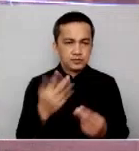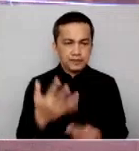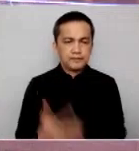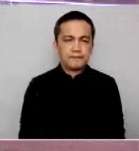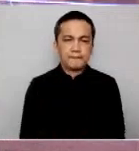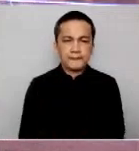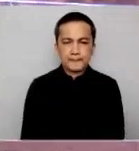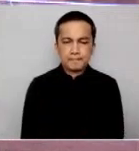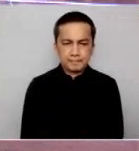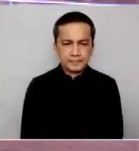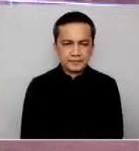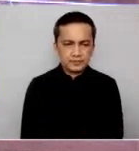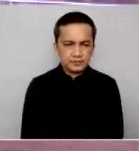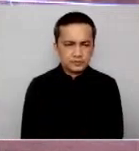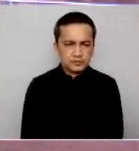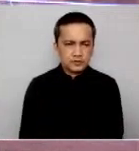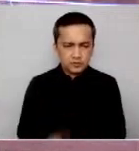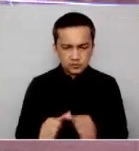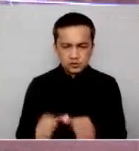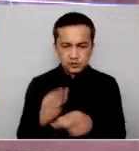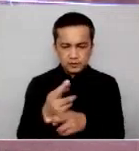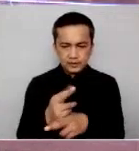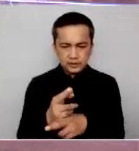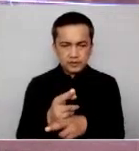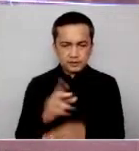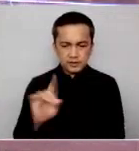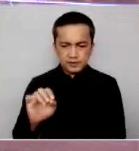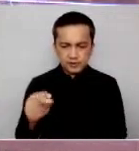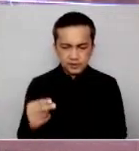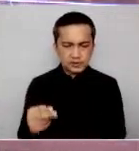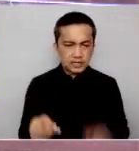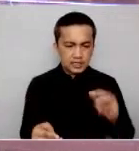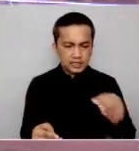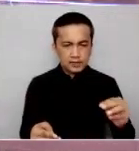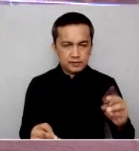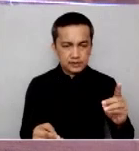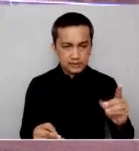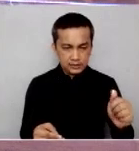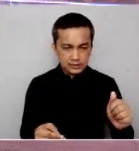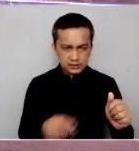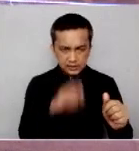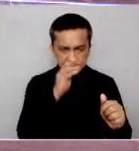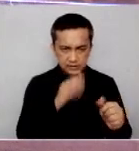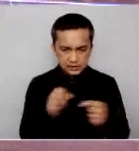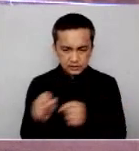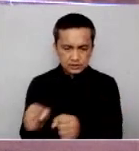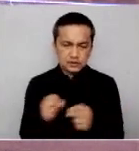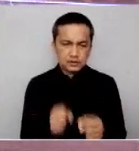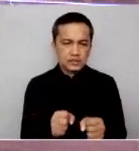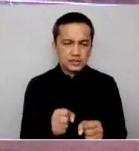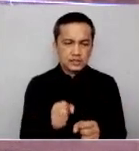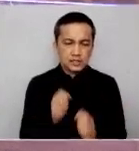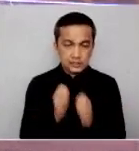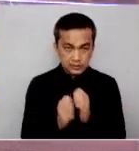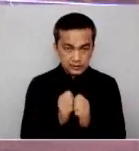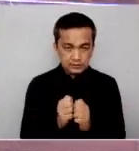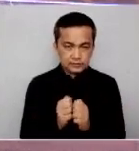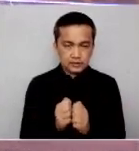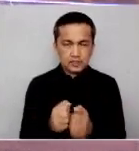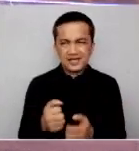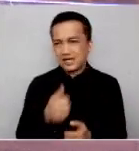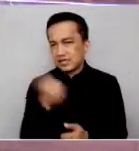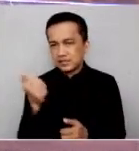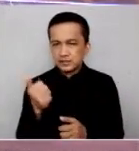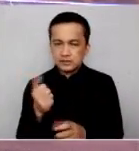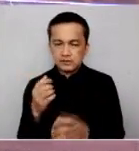Patuloy ang pagsasaayos ng DPWH at MMDA sa mga nasirang daan sa EDSA busway. Kaya ang ilang motorista, ibang ruta na